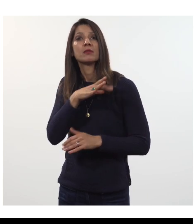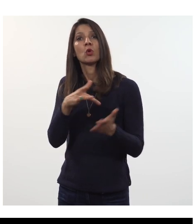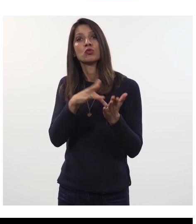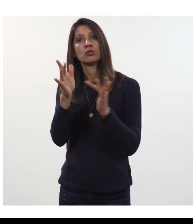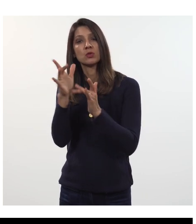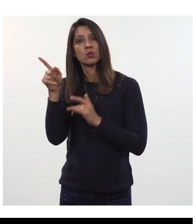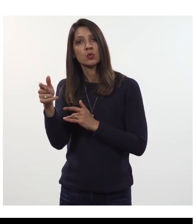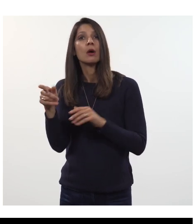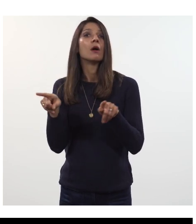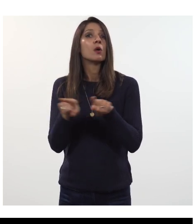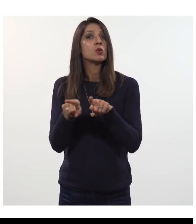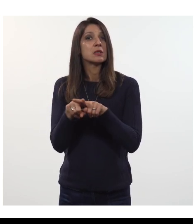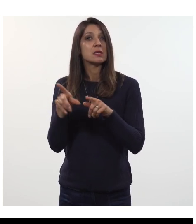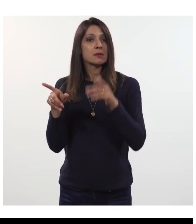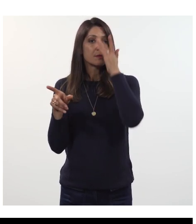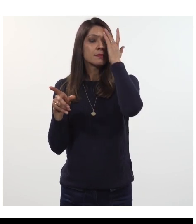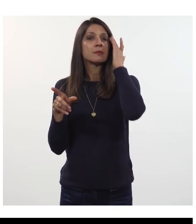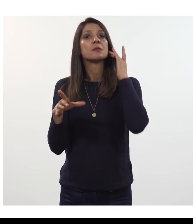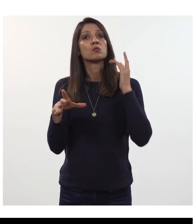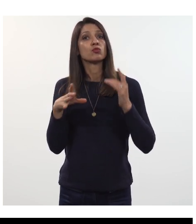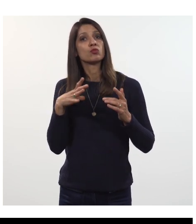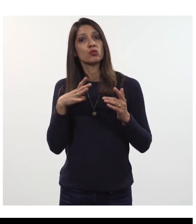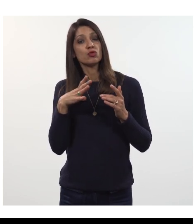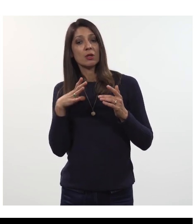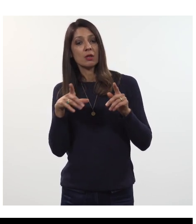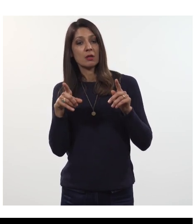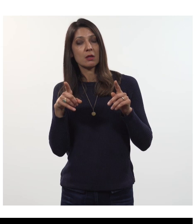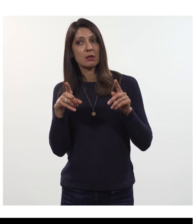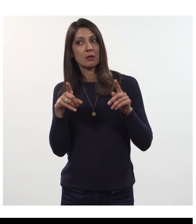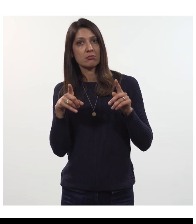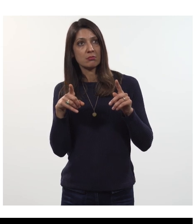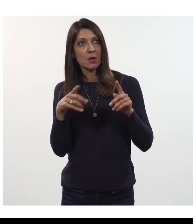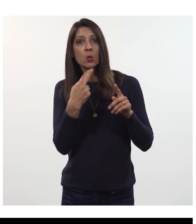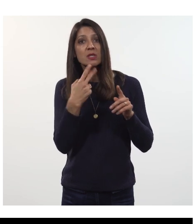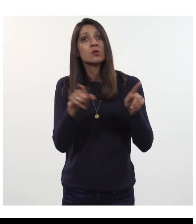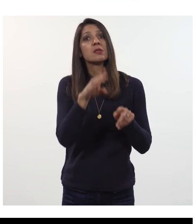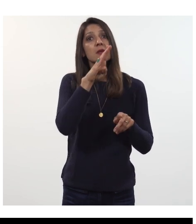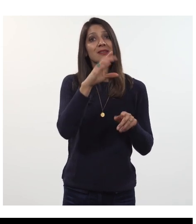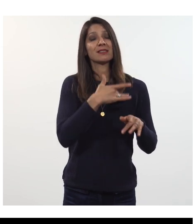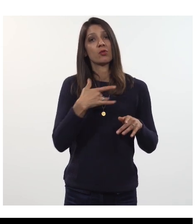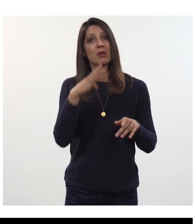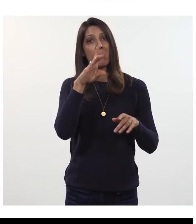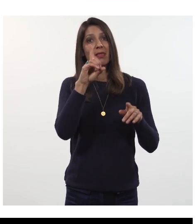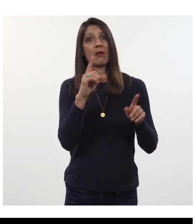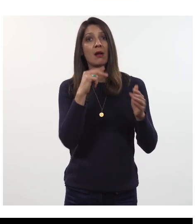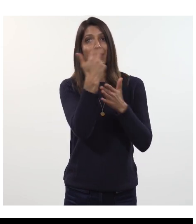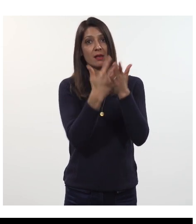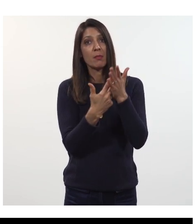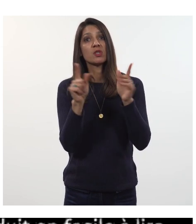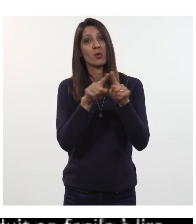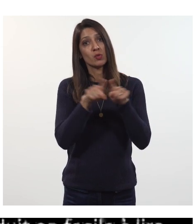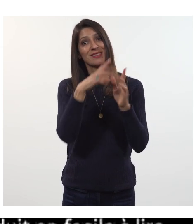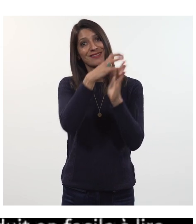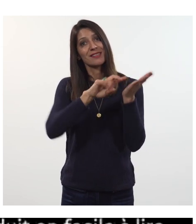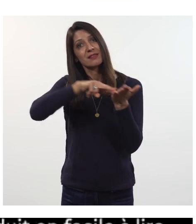ont été réalisés avec les images Santé BD, mais que nous avons traduit en facile à lire et à comprendre, que vous retrouverez également sur notre site